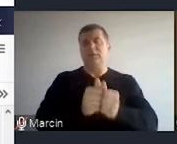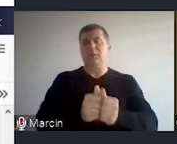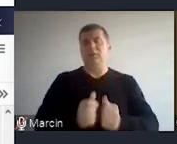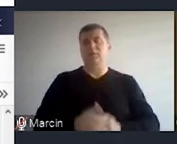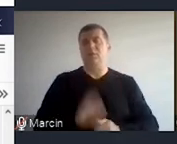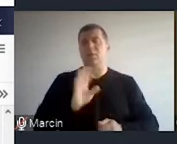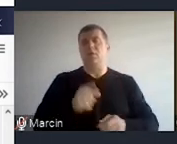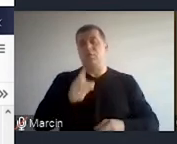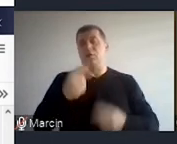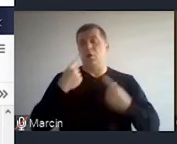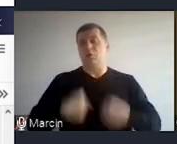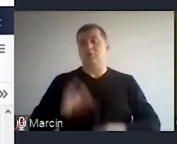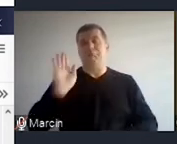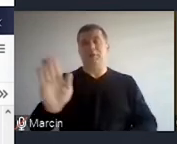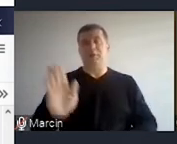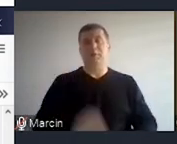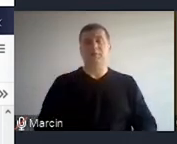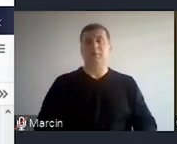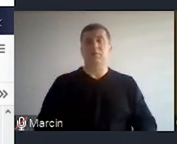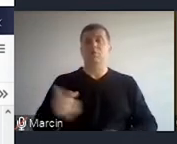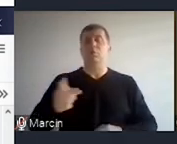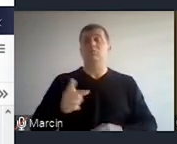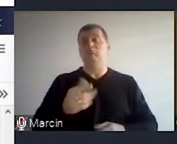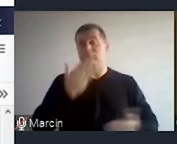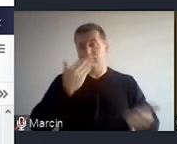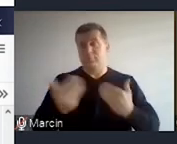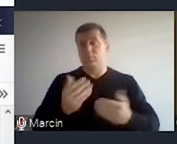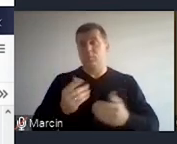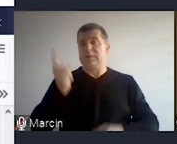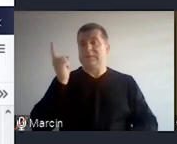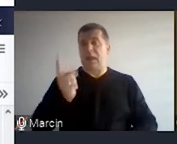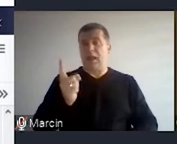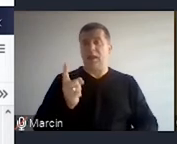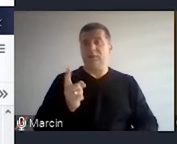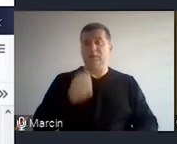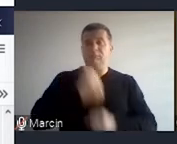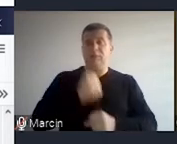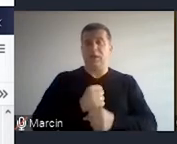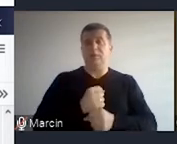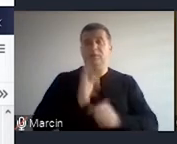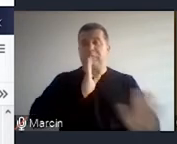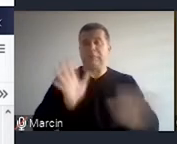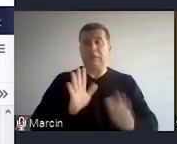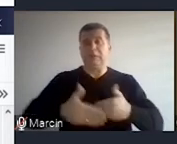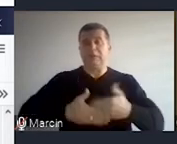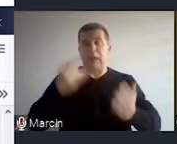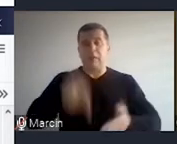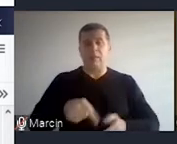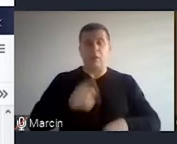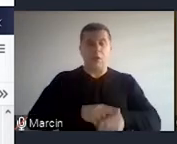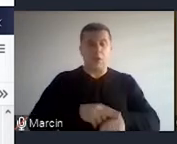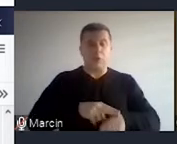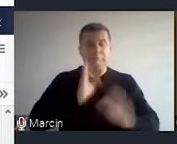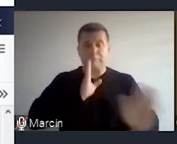które ta dana osoba ma. To sprowadza się do zakazu pracy w tym samym dniu, w tych samych